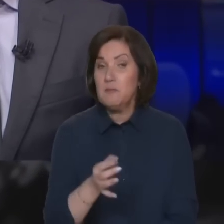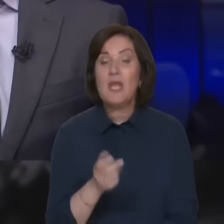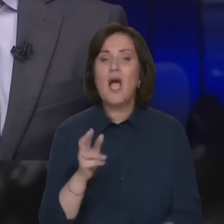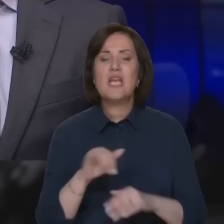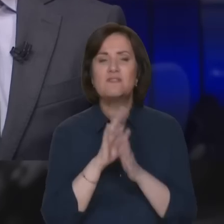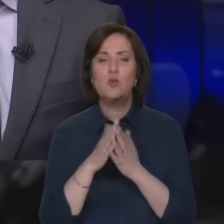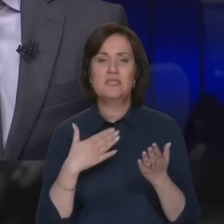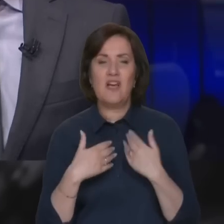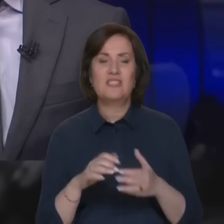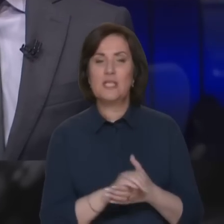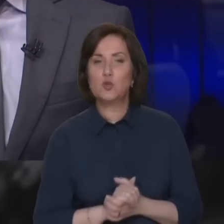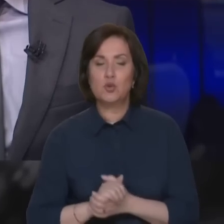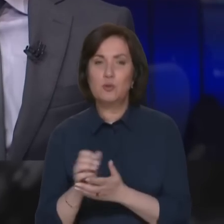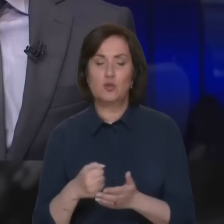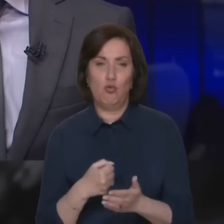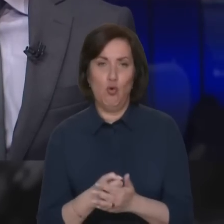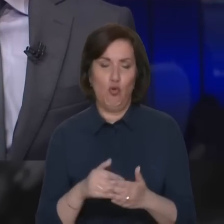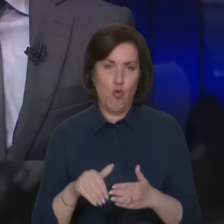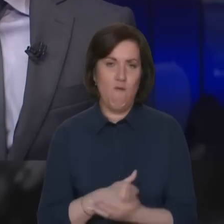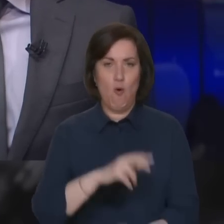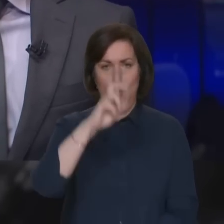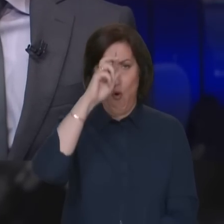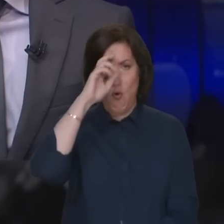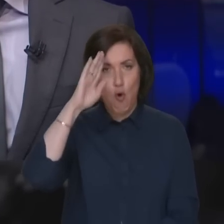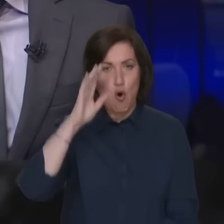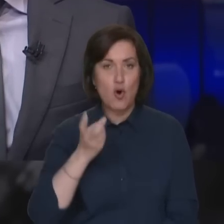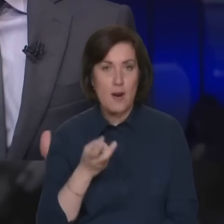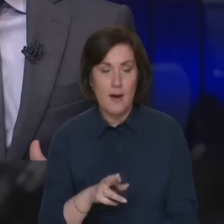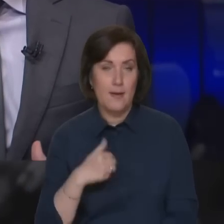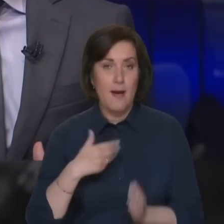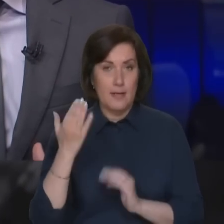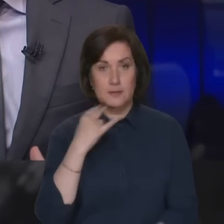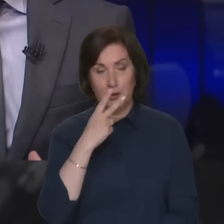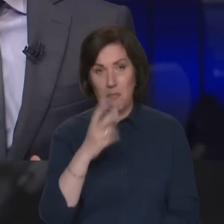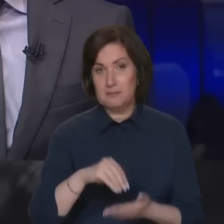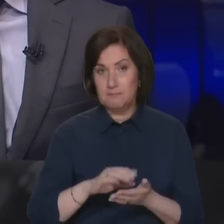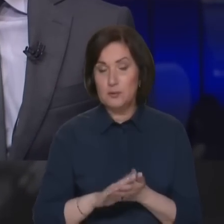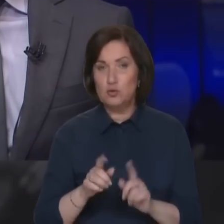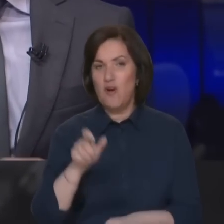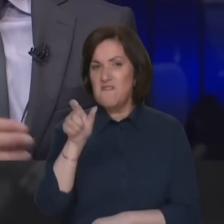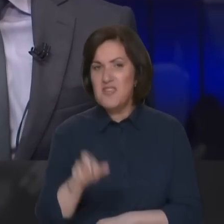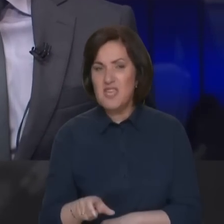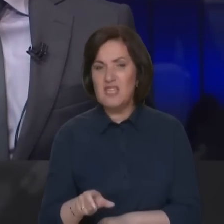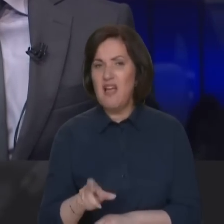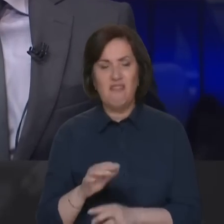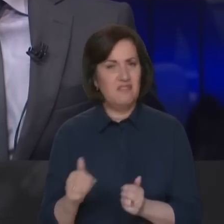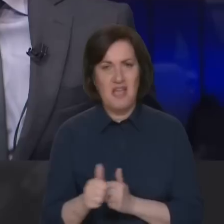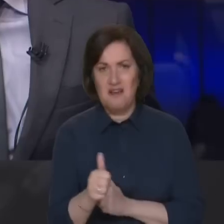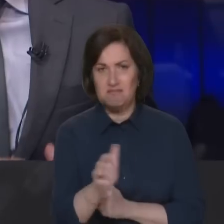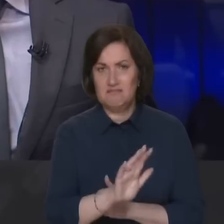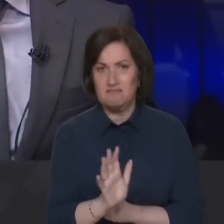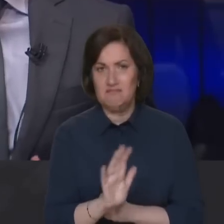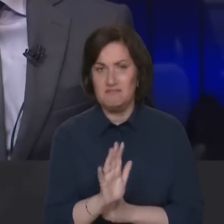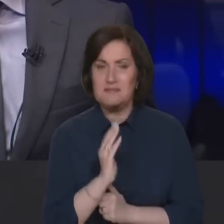цілому ставиться суспільство до от нового короля? Тому що я раніше бачив дані, що він не серед лідерів